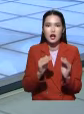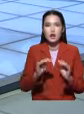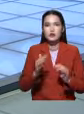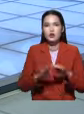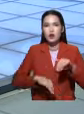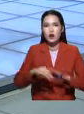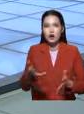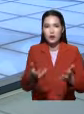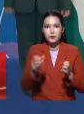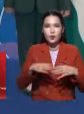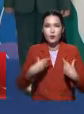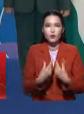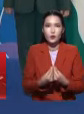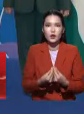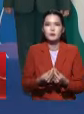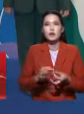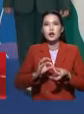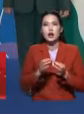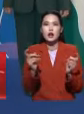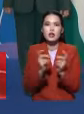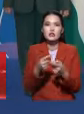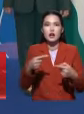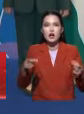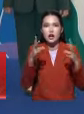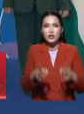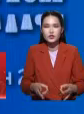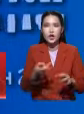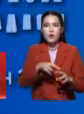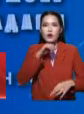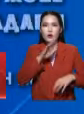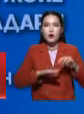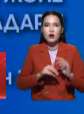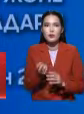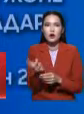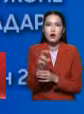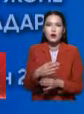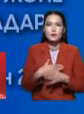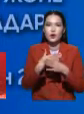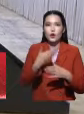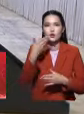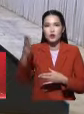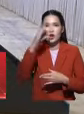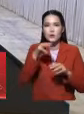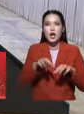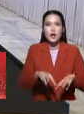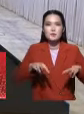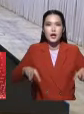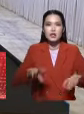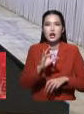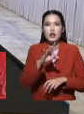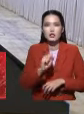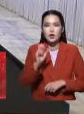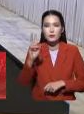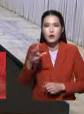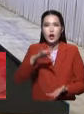алынды. Енді отбасындағы жанжалдан зардап шеккендер осы мамандарға барып көмек сұрай алады. Мәжіліс төрағасы Ерлан